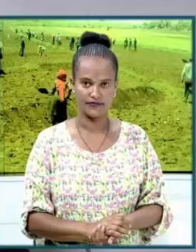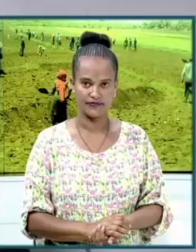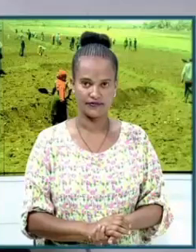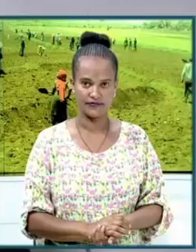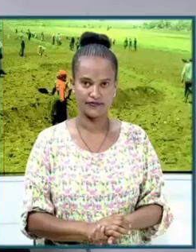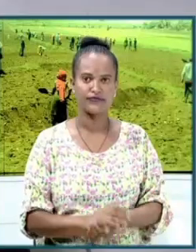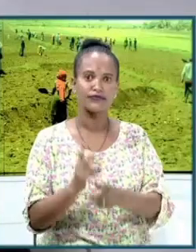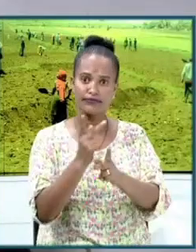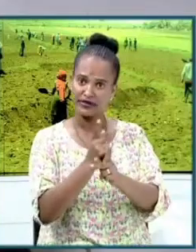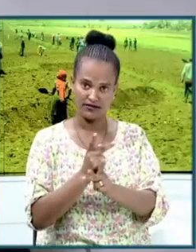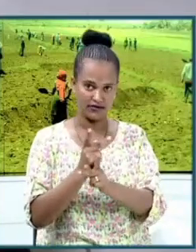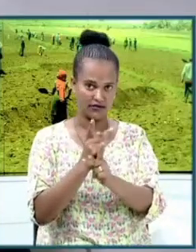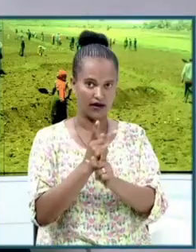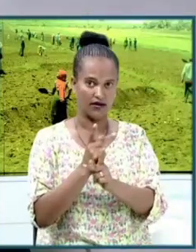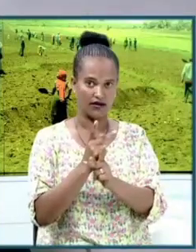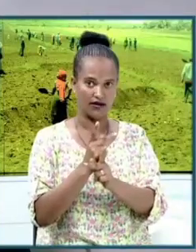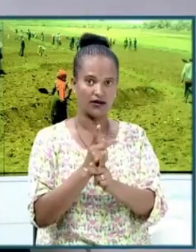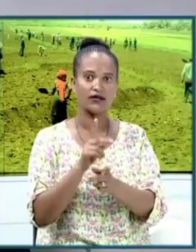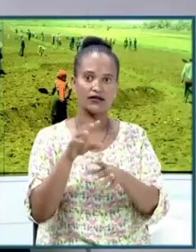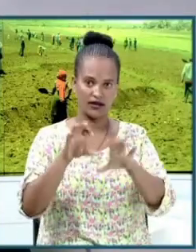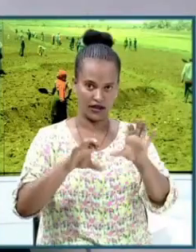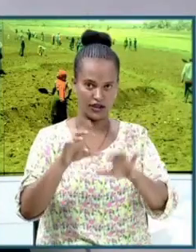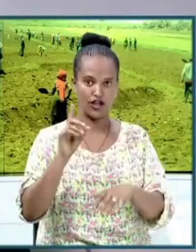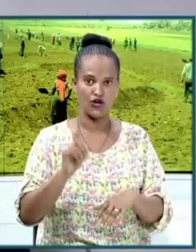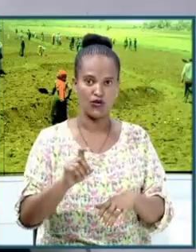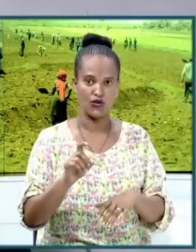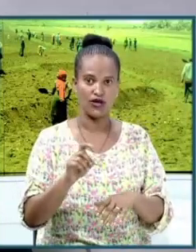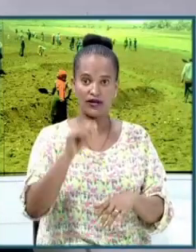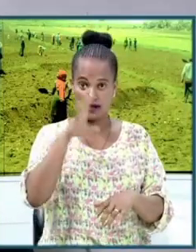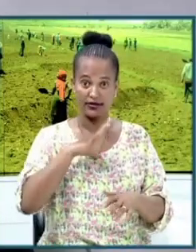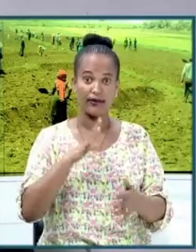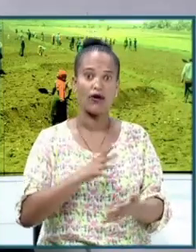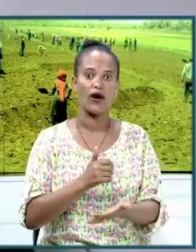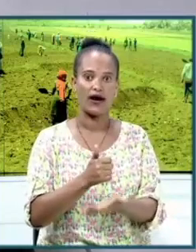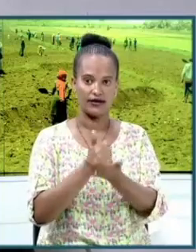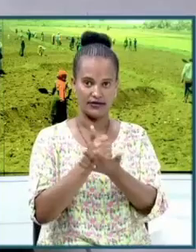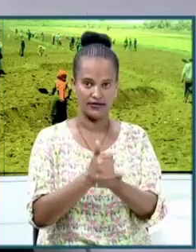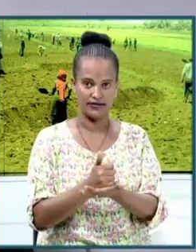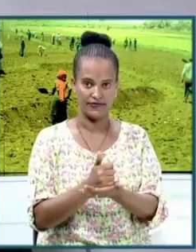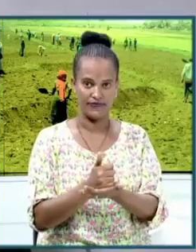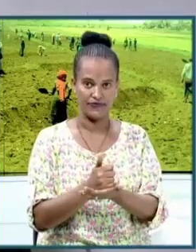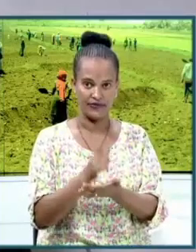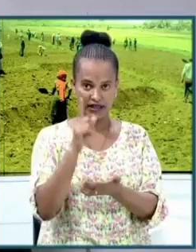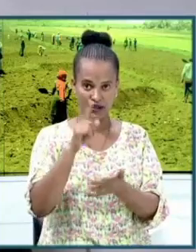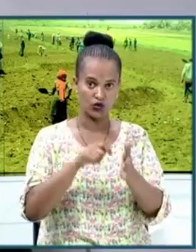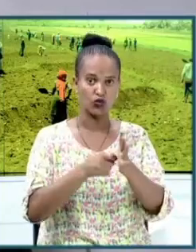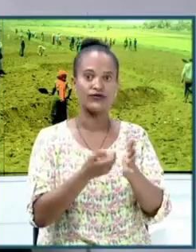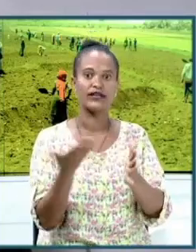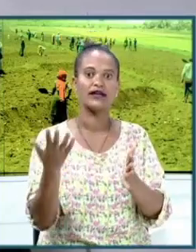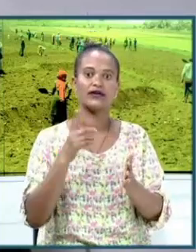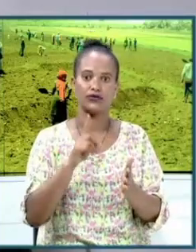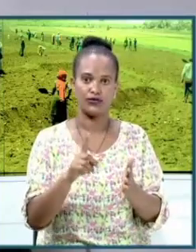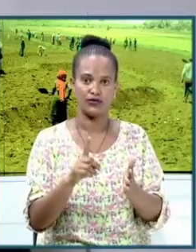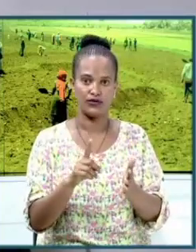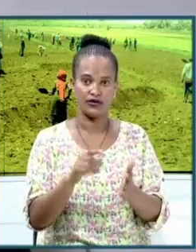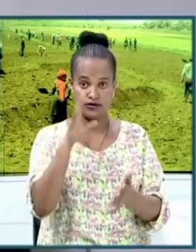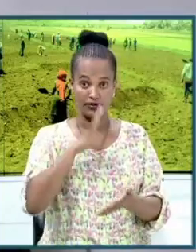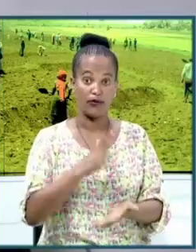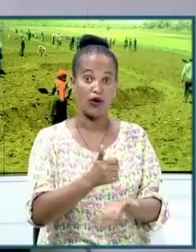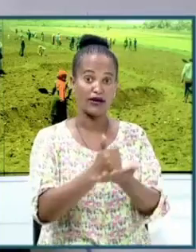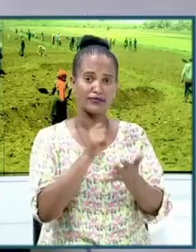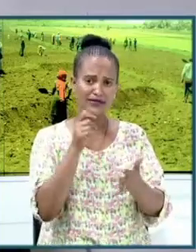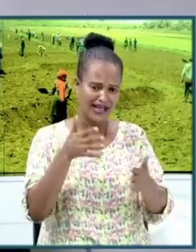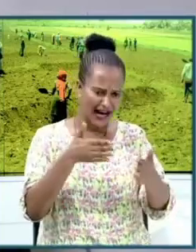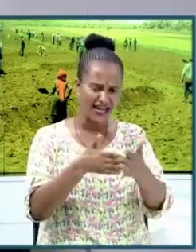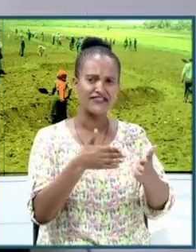ነዚ ብጥንቃቐ ዝኽየድ ዘሎ እታ ናይ ሰብኣዊ ሓገዝ ሓንቲ ቁልፊ ጉዳይ ሰብኣዊ ሓገዝ ብዘይ